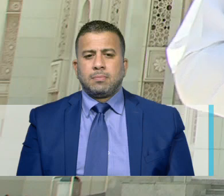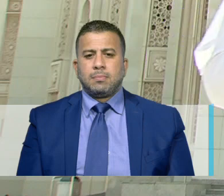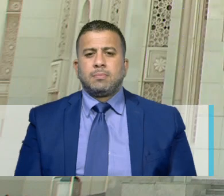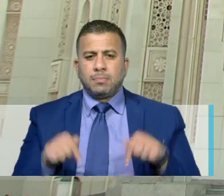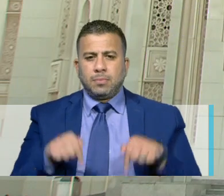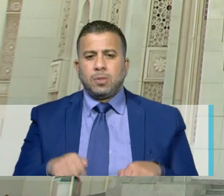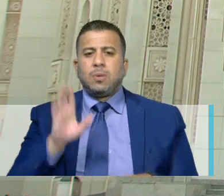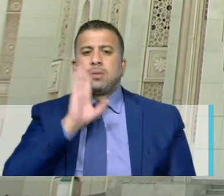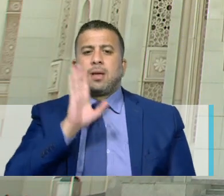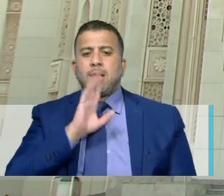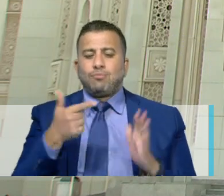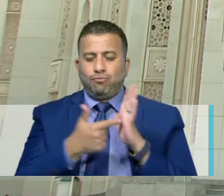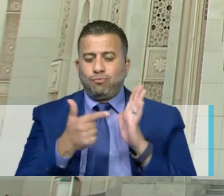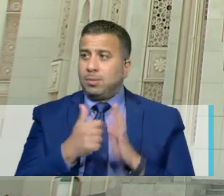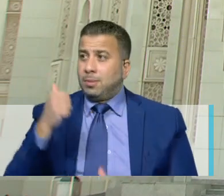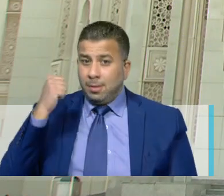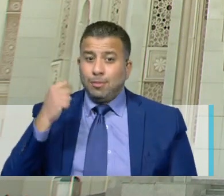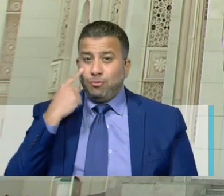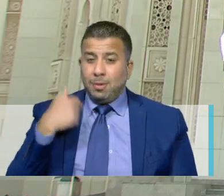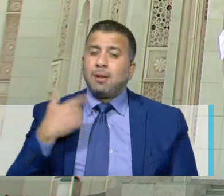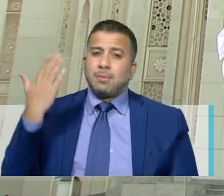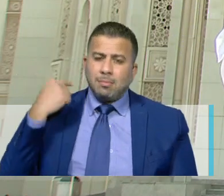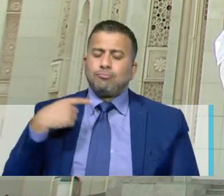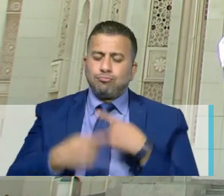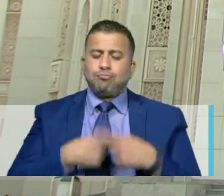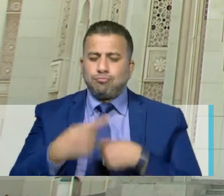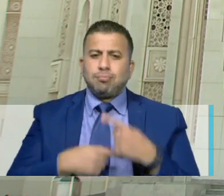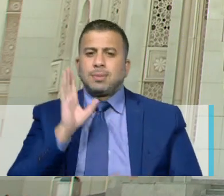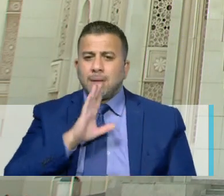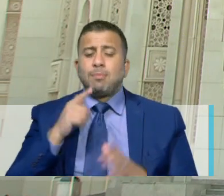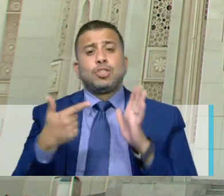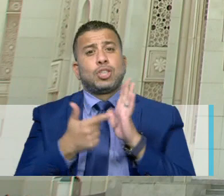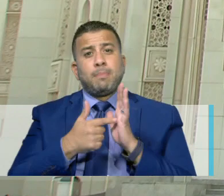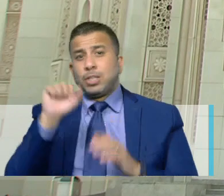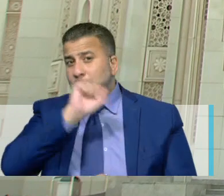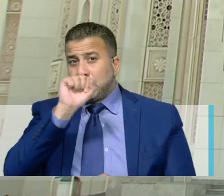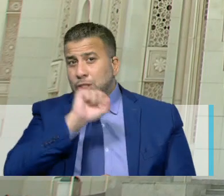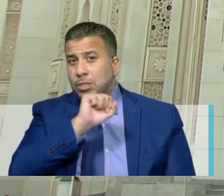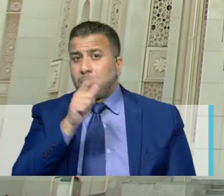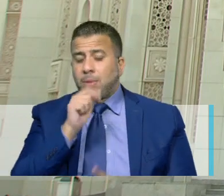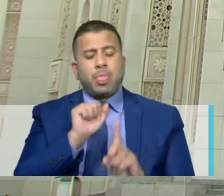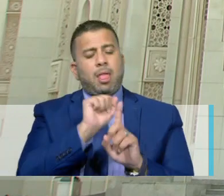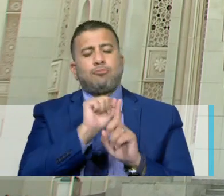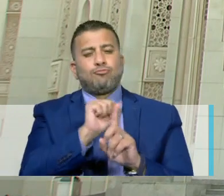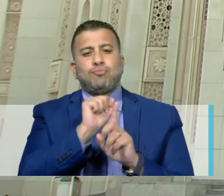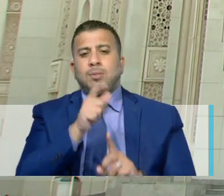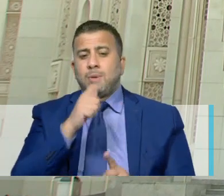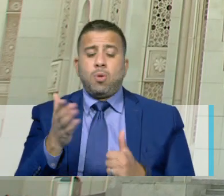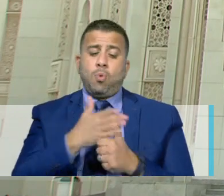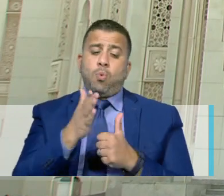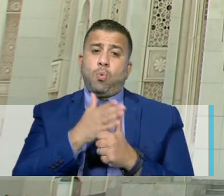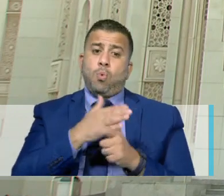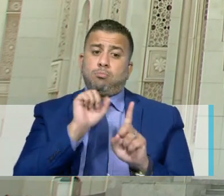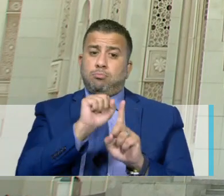هنا تعلمنا ولا نزال نتعلم، وما تزال جامعة الشارقة تضع العديد من التخصصات على رأس